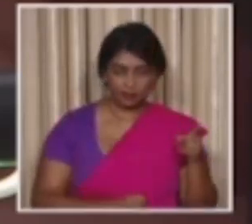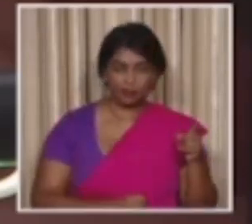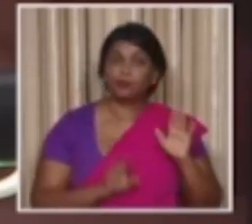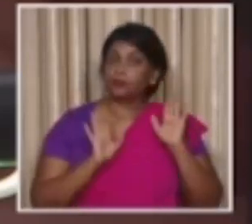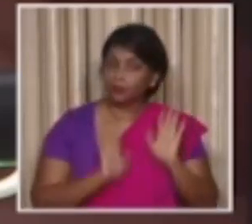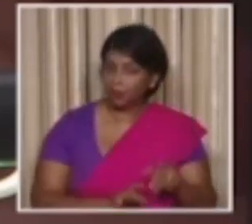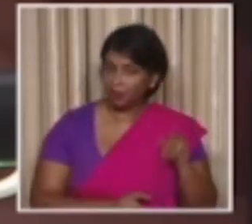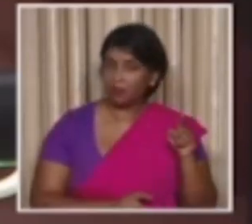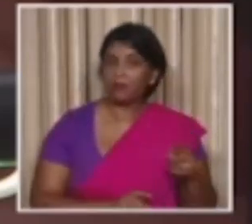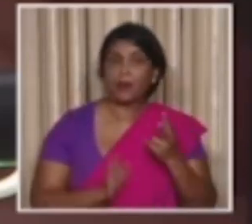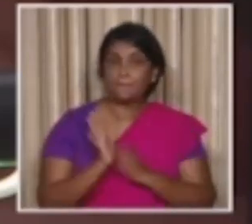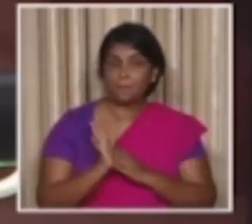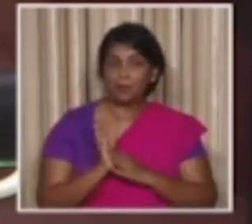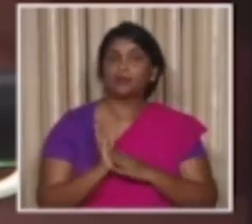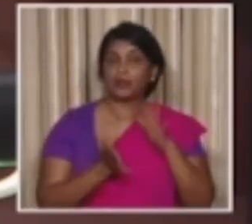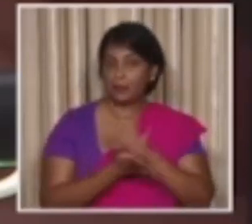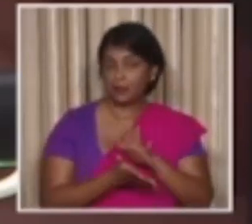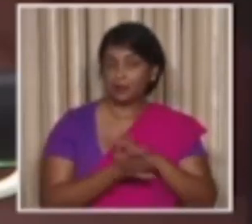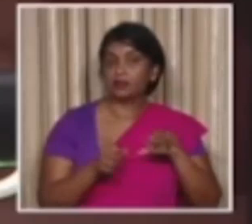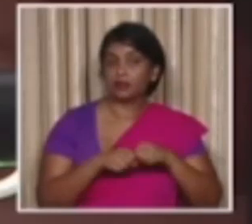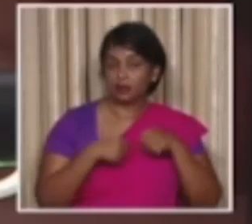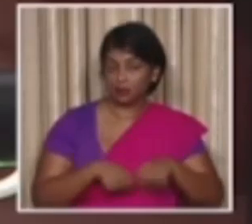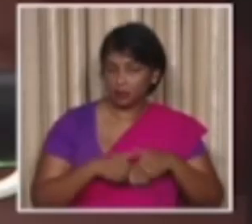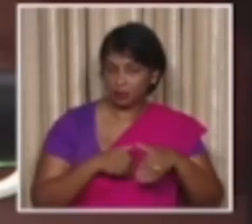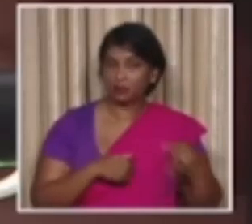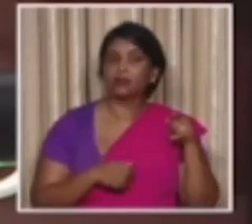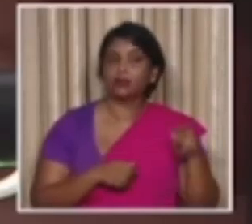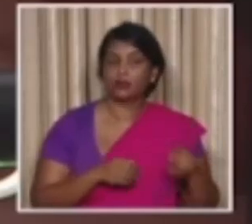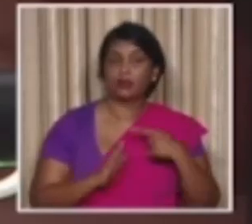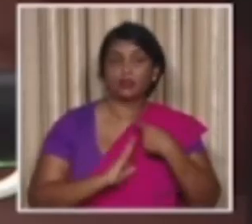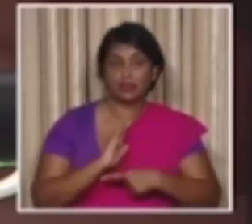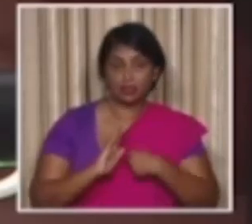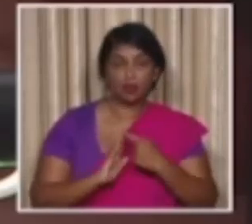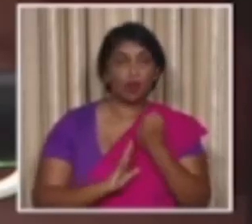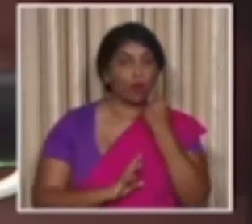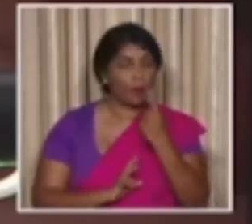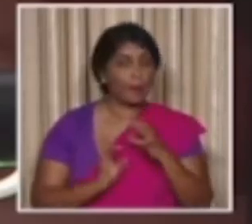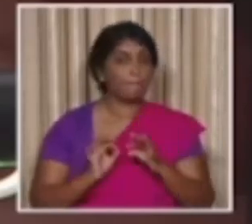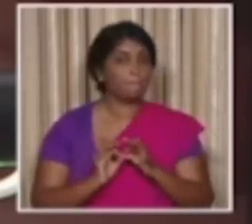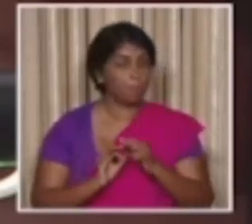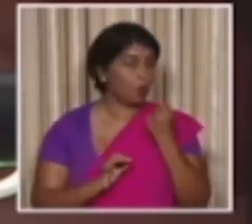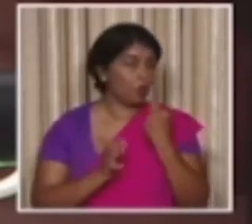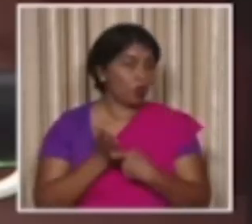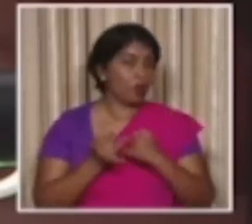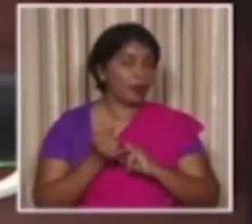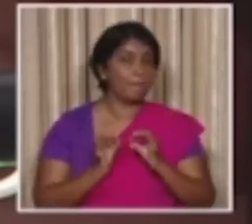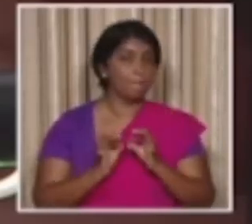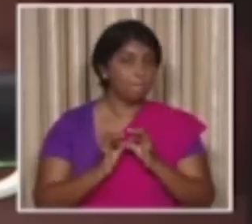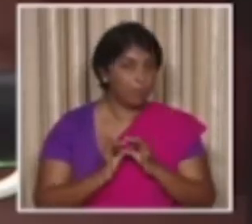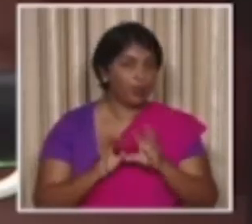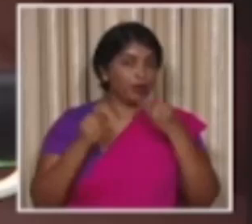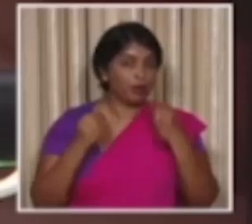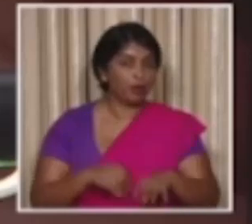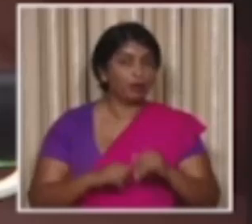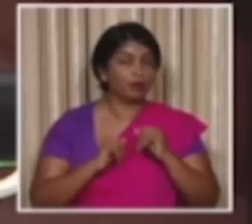එසේම මැඩ්‍රාස් සිකියුරිටි ප්‍රින්ටර් සමාගම මේ වන විටද ශ්‍රී ලංකාවේ රුපියල් බිලියන ගණනක අලාභය සිදු කිරීමට අදාළ